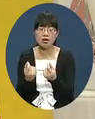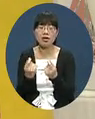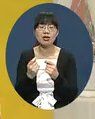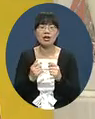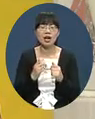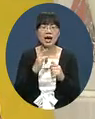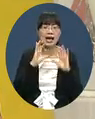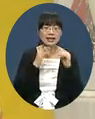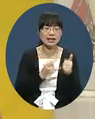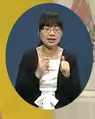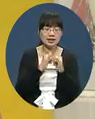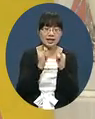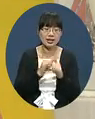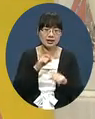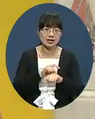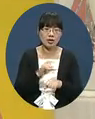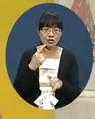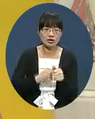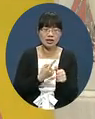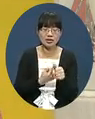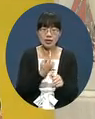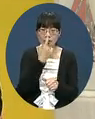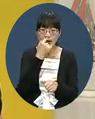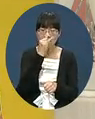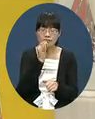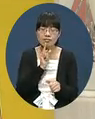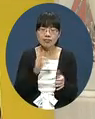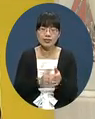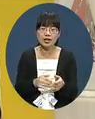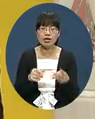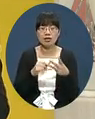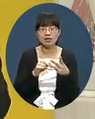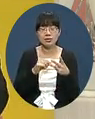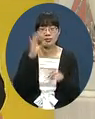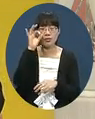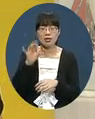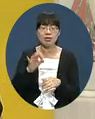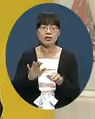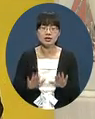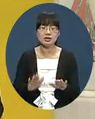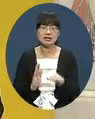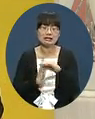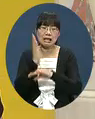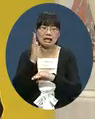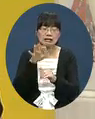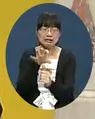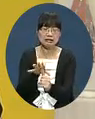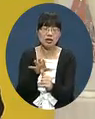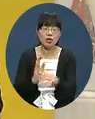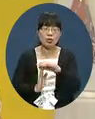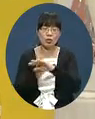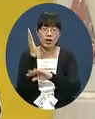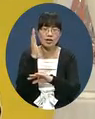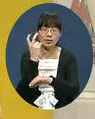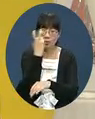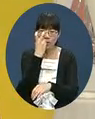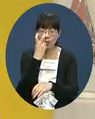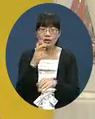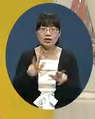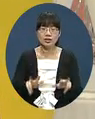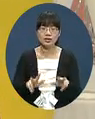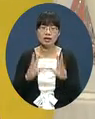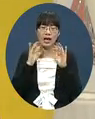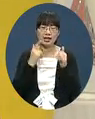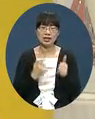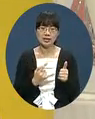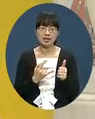사회성이라는 것이 저절로 지금 학습이 될 수 있겠습니다. 세 번째로는요. 과잉 통제나 또 과잉 보호는 아이를